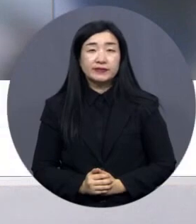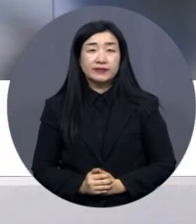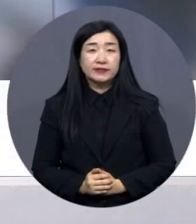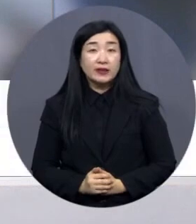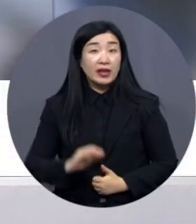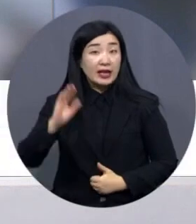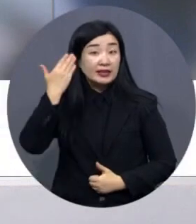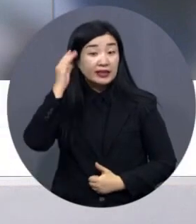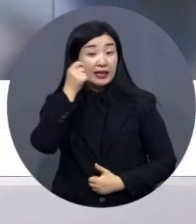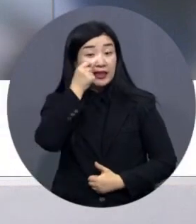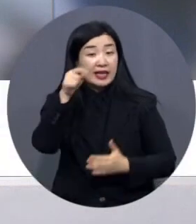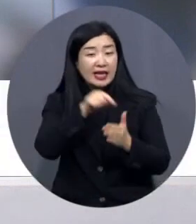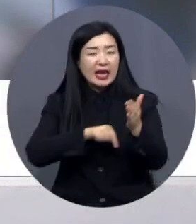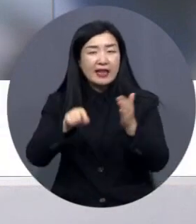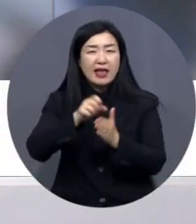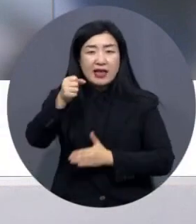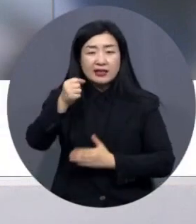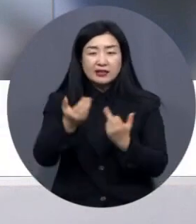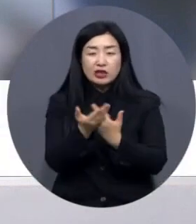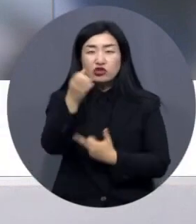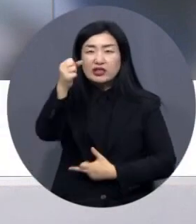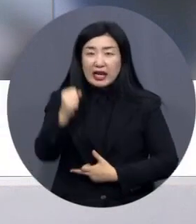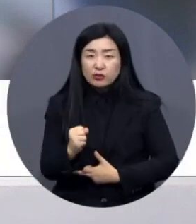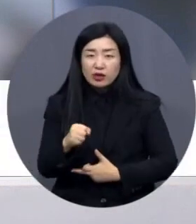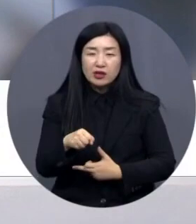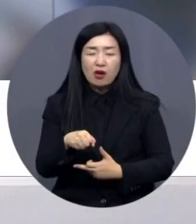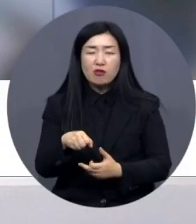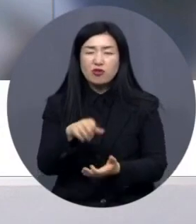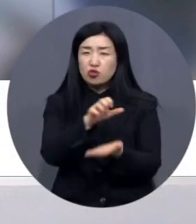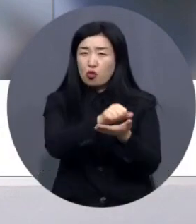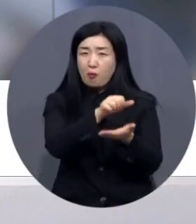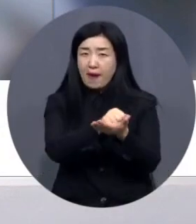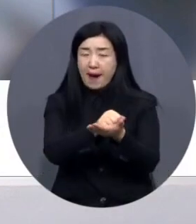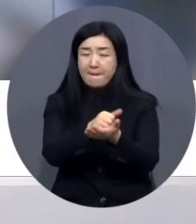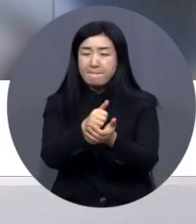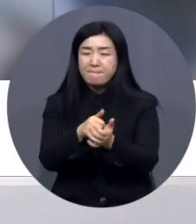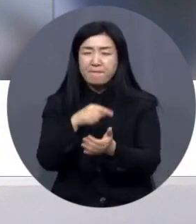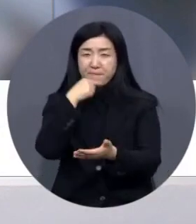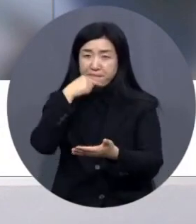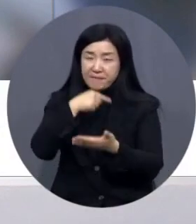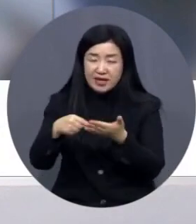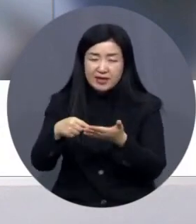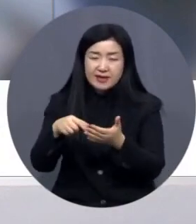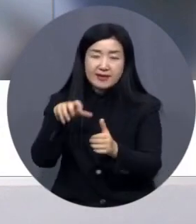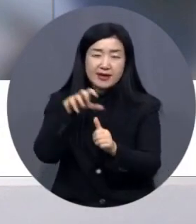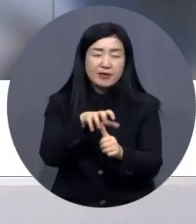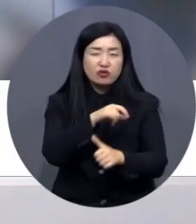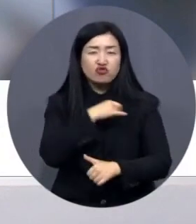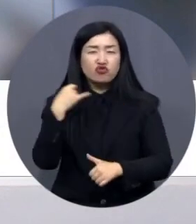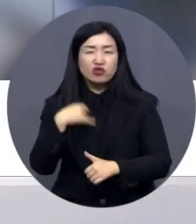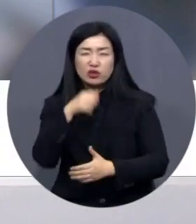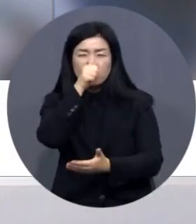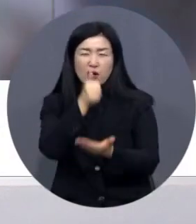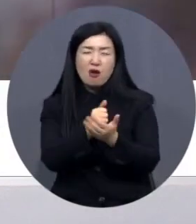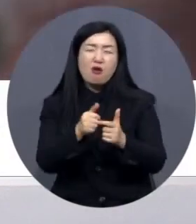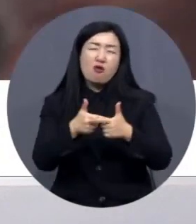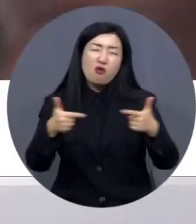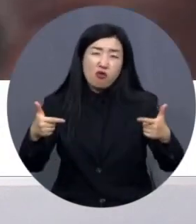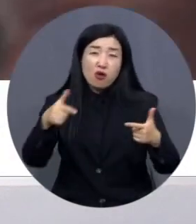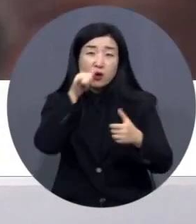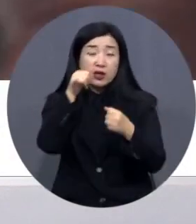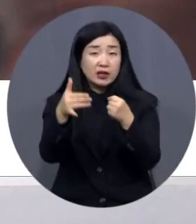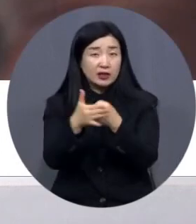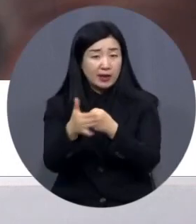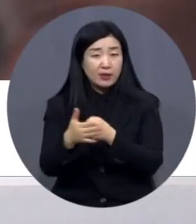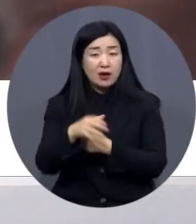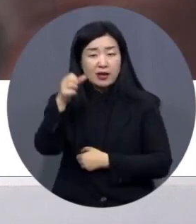아 최근 한 달 동안 제주 카지노에서 도박 빚을 둘러싼이 감금과 폭행 등의 중국인 범죄가 있다라고 있는데요 아